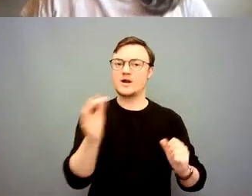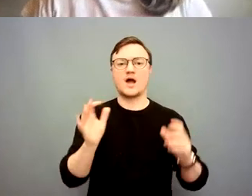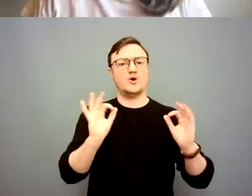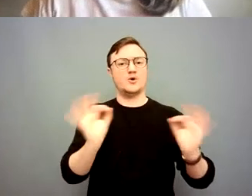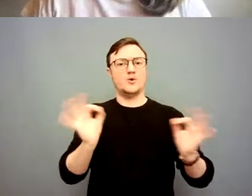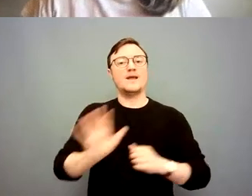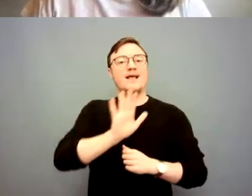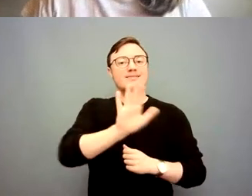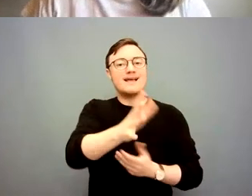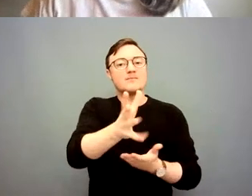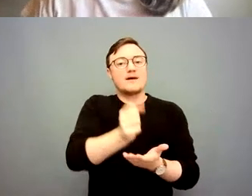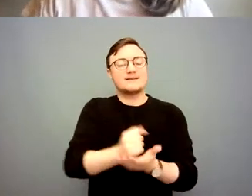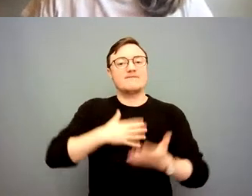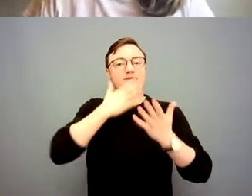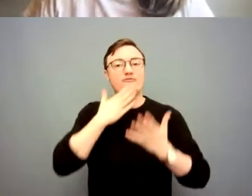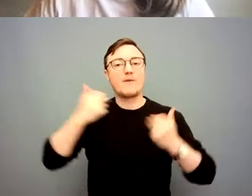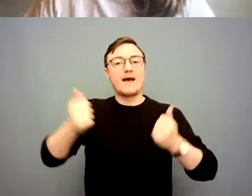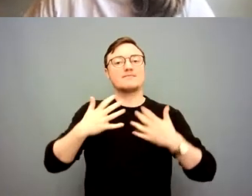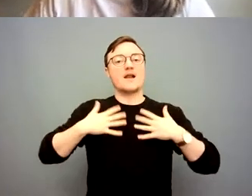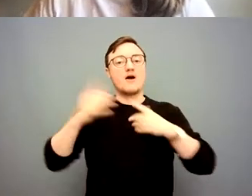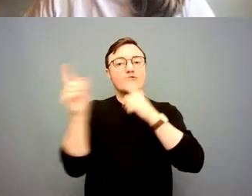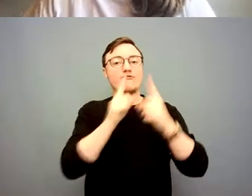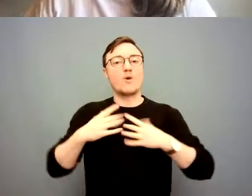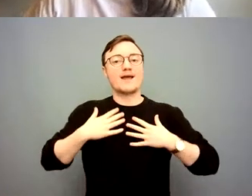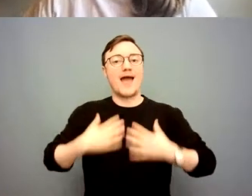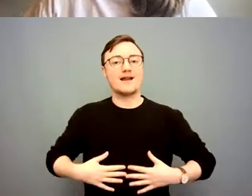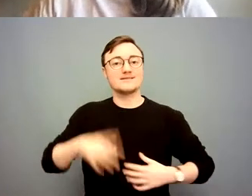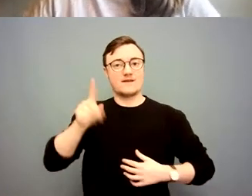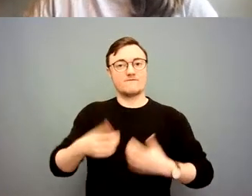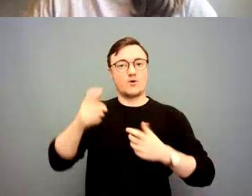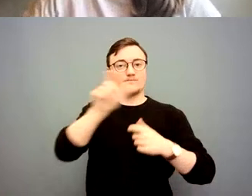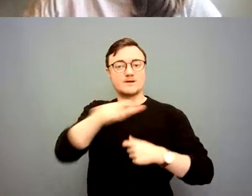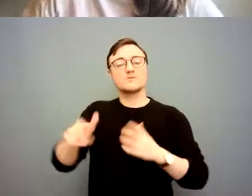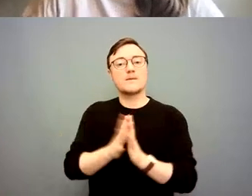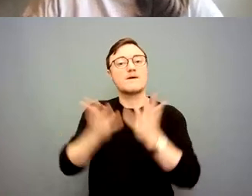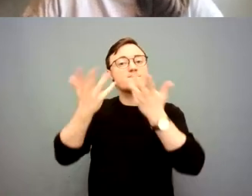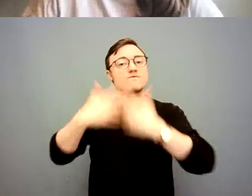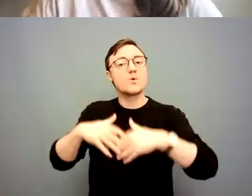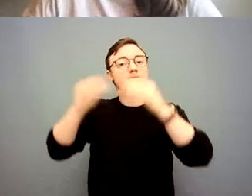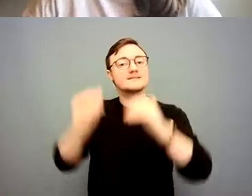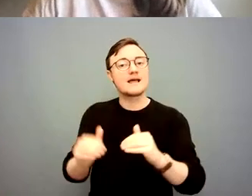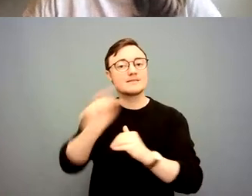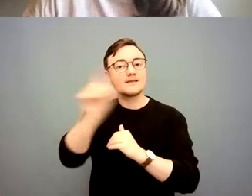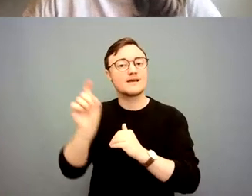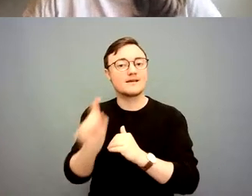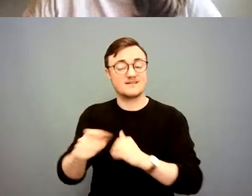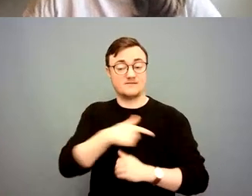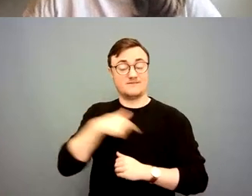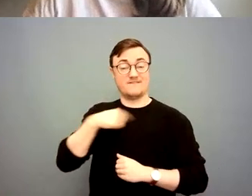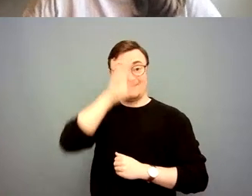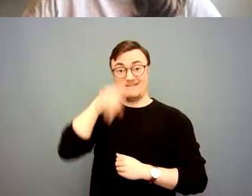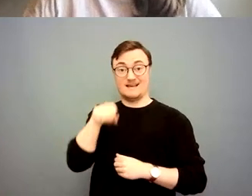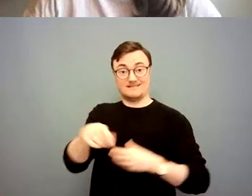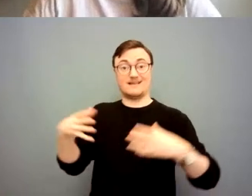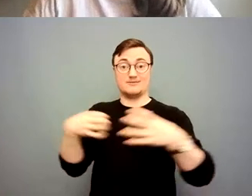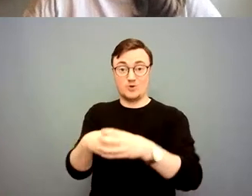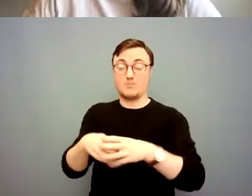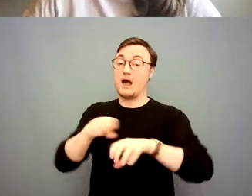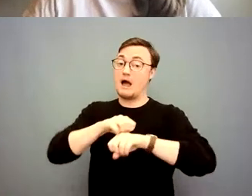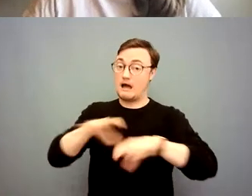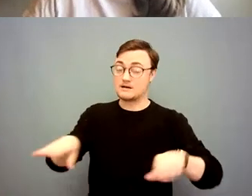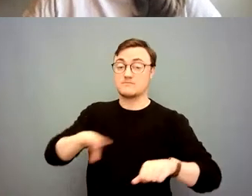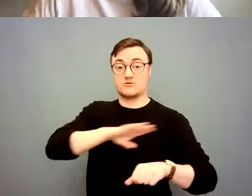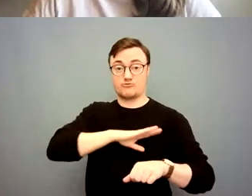folkhälsan för personer med funktionsnedsättning? Vi vet att den gruppen har generellt